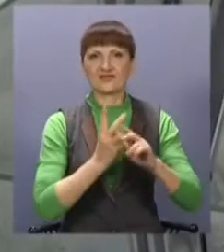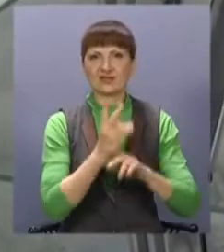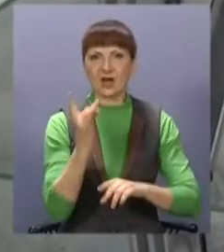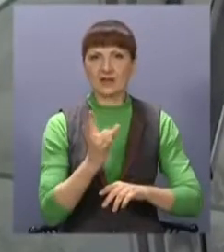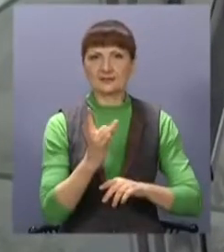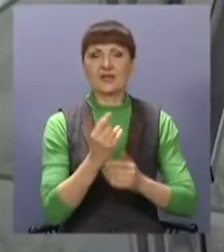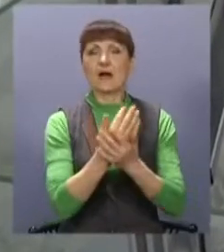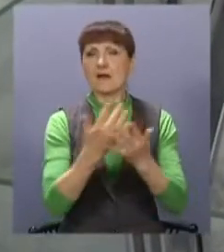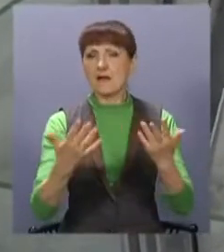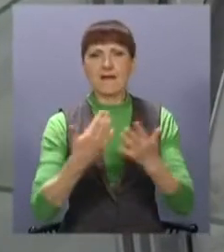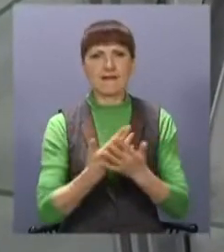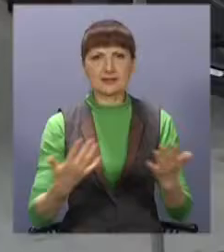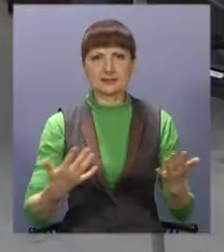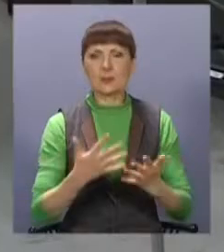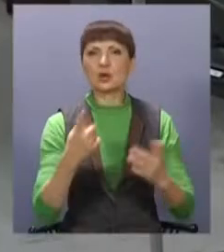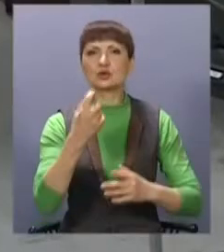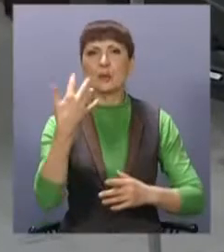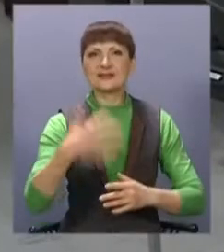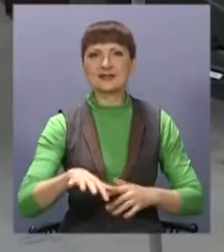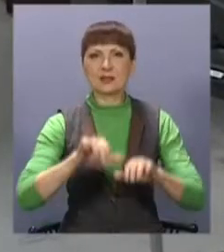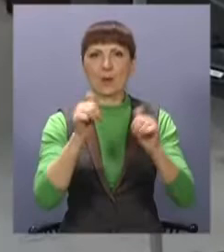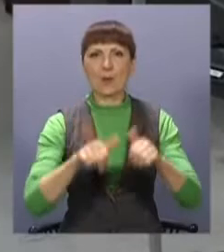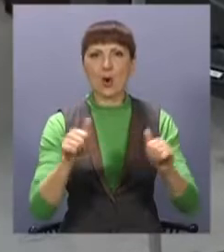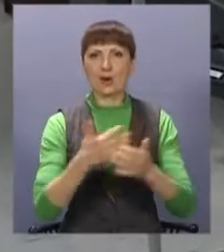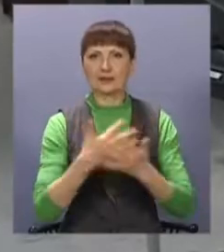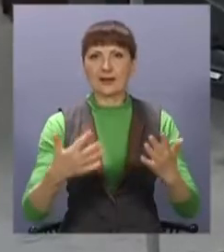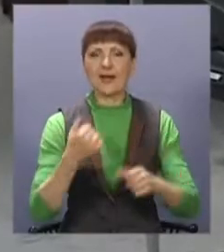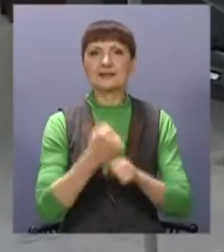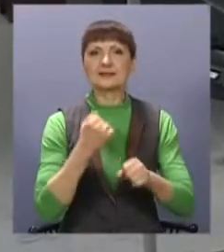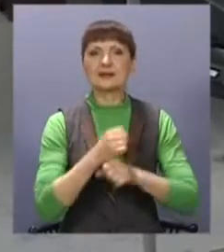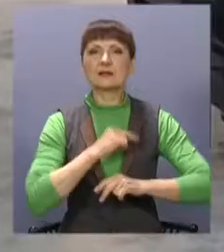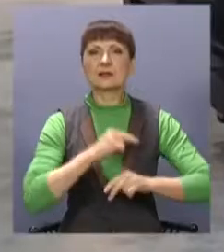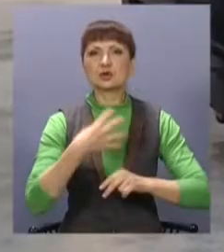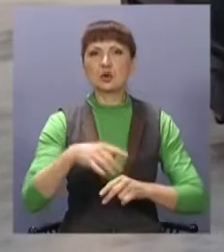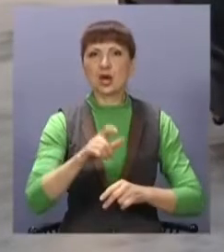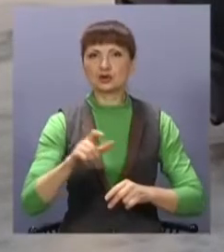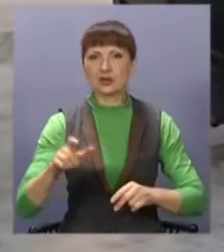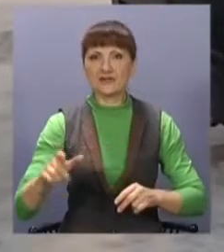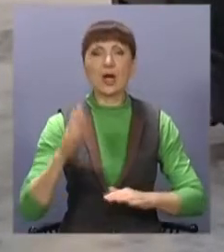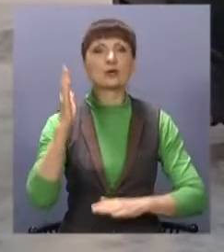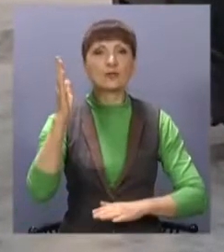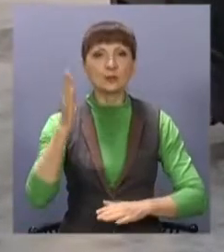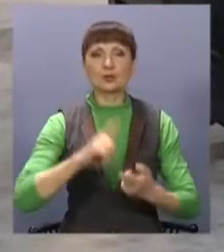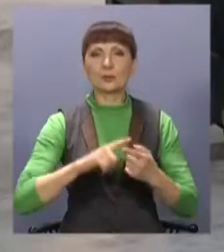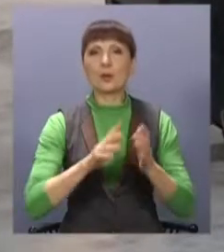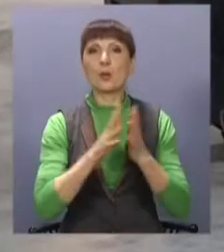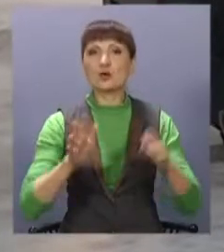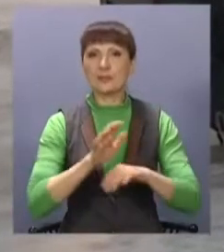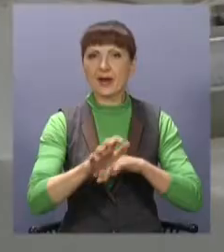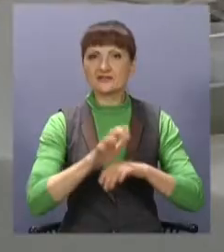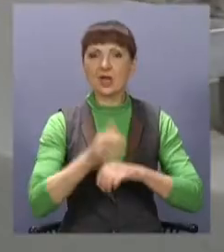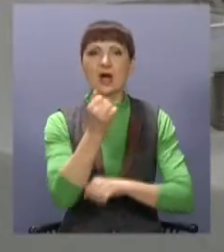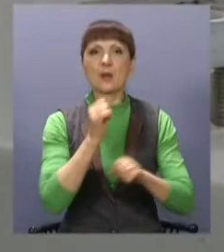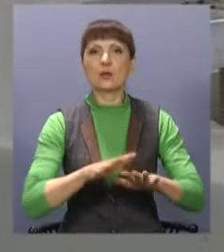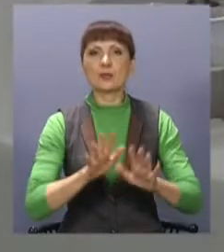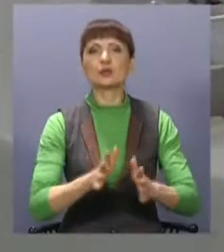Ассортимент тоже впечатляющий, более 150 моделей. Над их созданием трудятся 40 человек, но в будущем при большем производстве рабочих